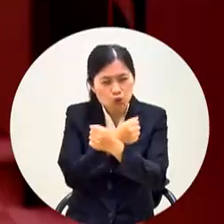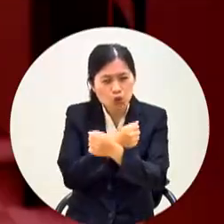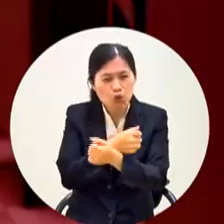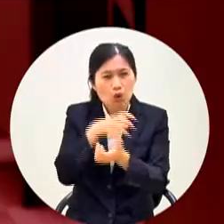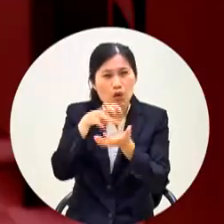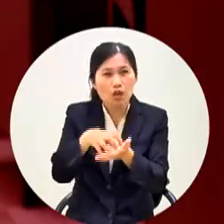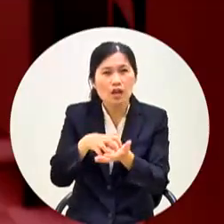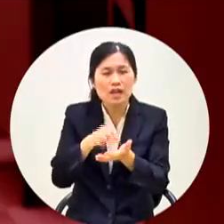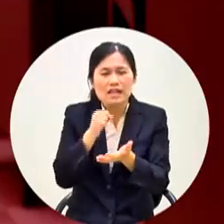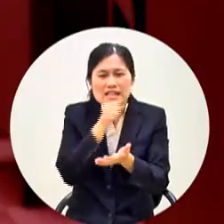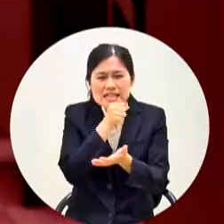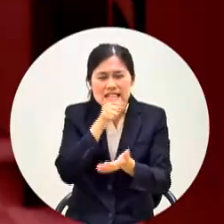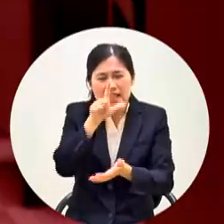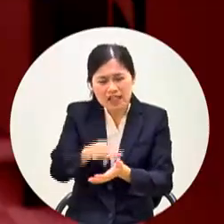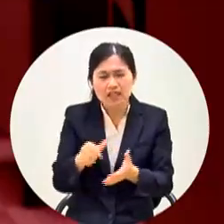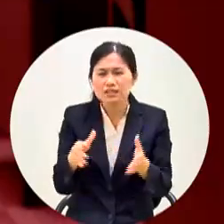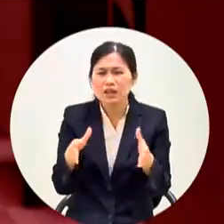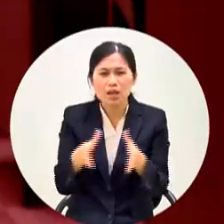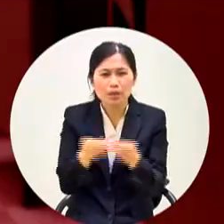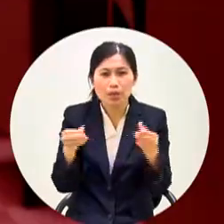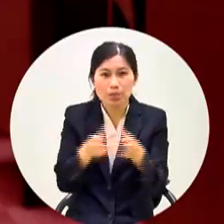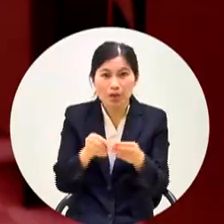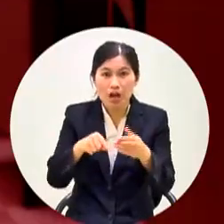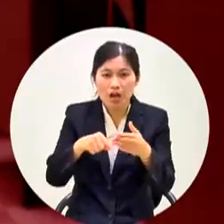师，最少有厨师证。